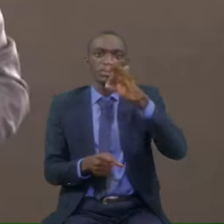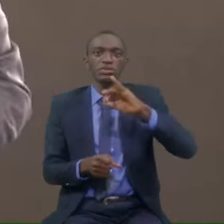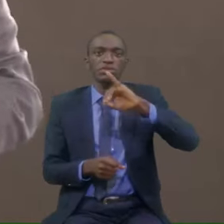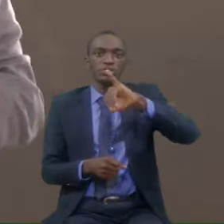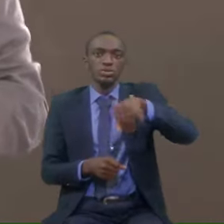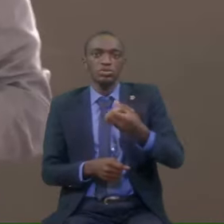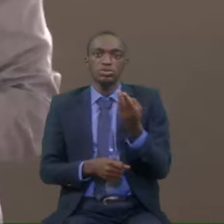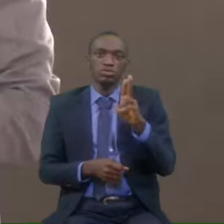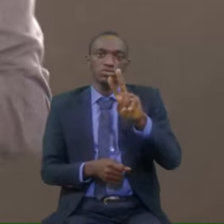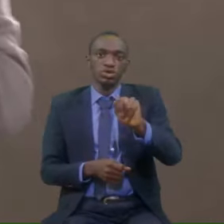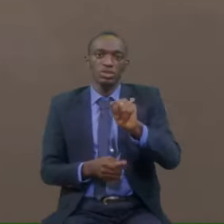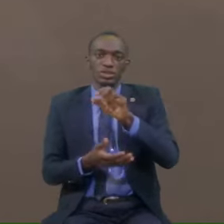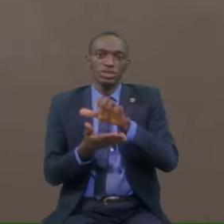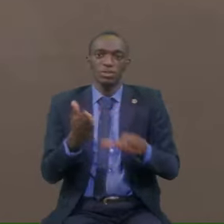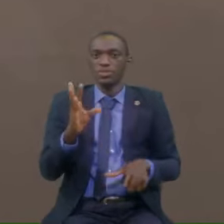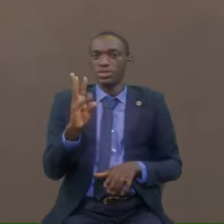Jean 16,